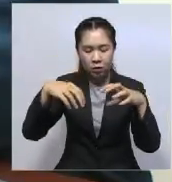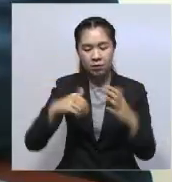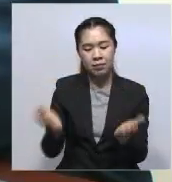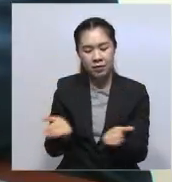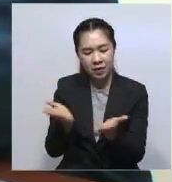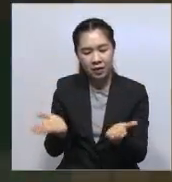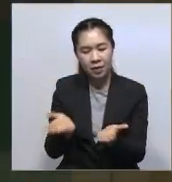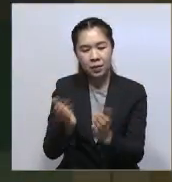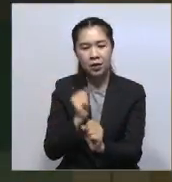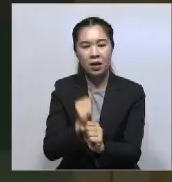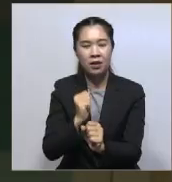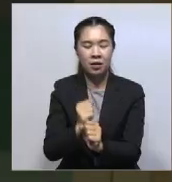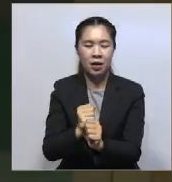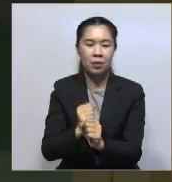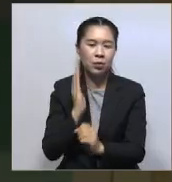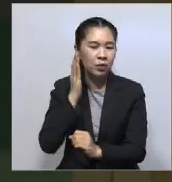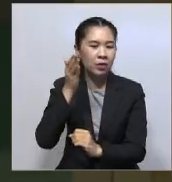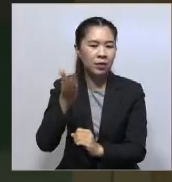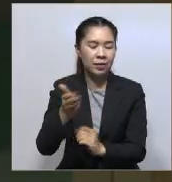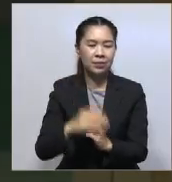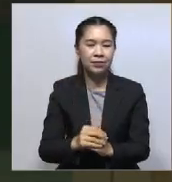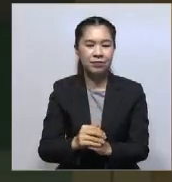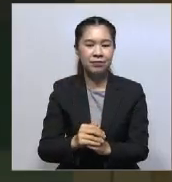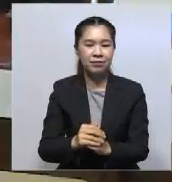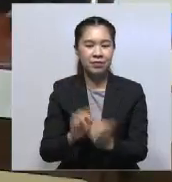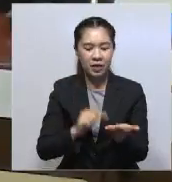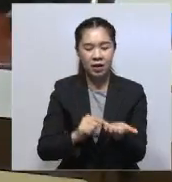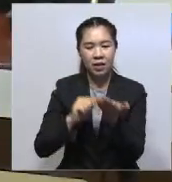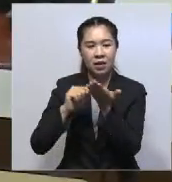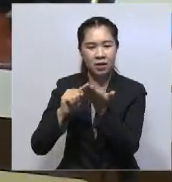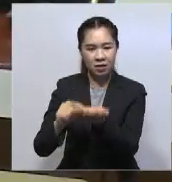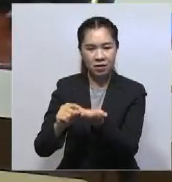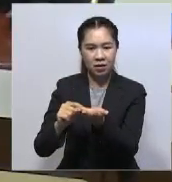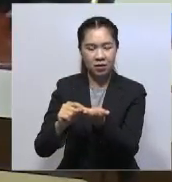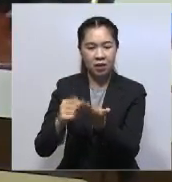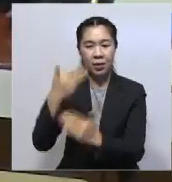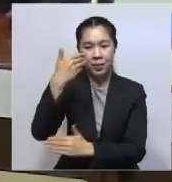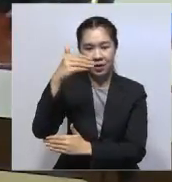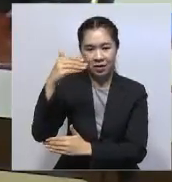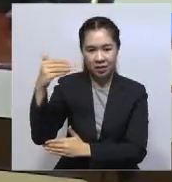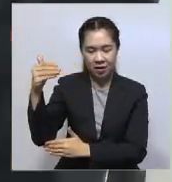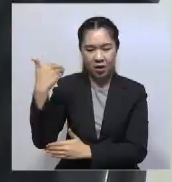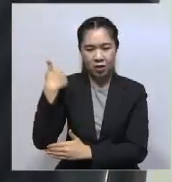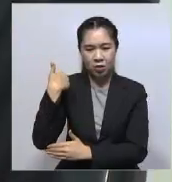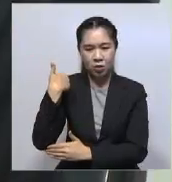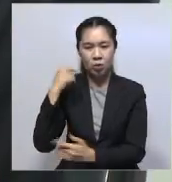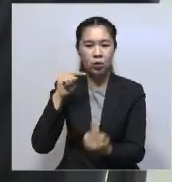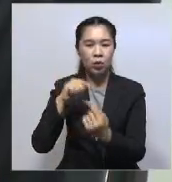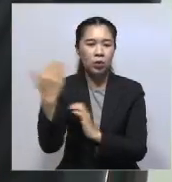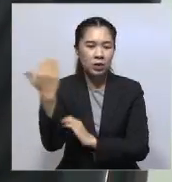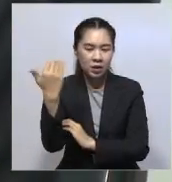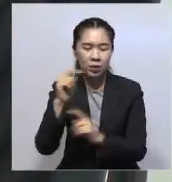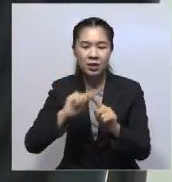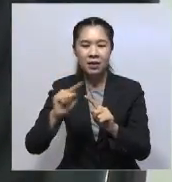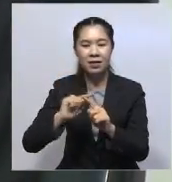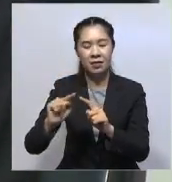นปฏิบัติการฝนหลวงอย่างยั่งยืนสำหรับนำเสนอสถานีวิทยุกระจายเสียงแห่งประเทศไทยรวมทั้งสื่อประชาสัมพันธ์อื่นๆของกรมประ